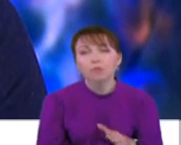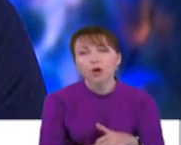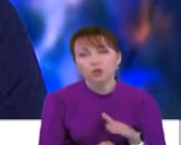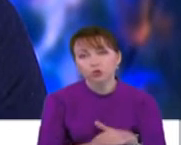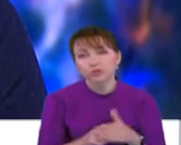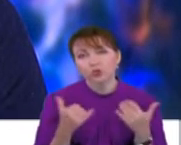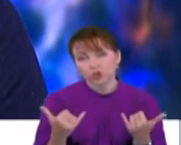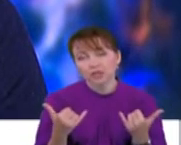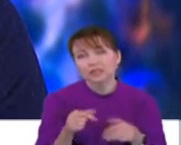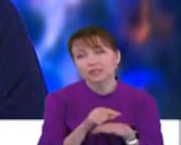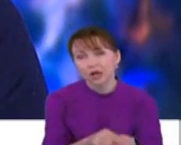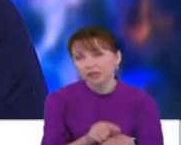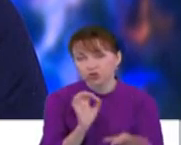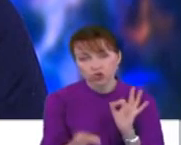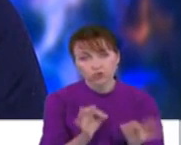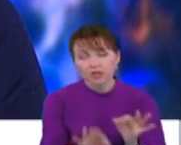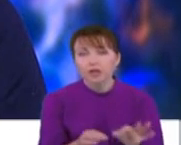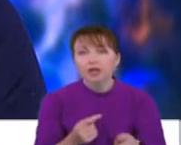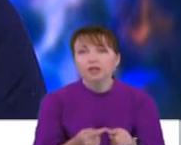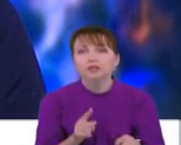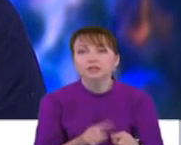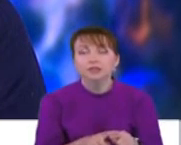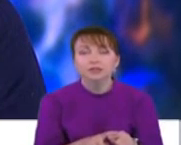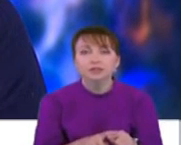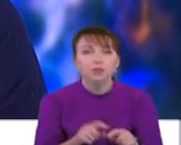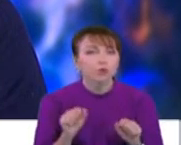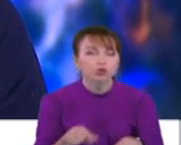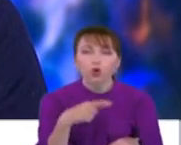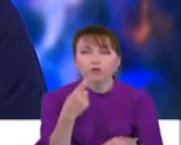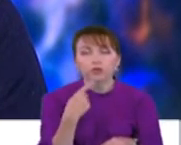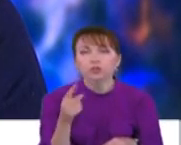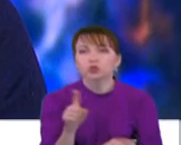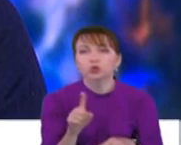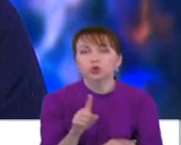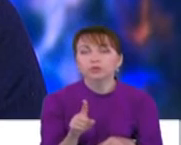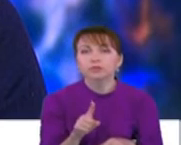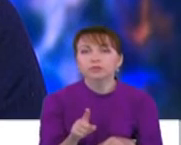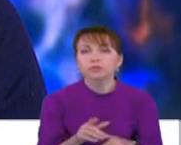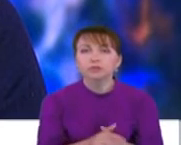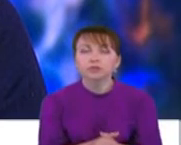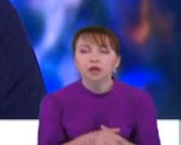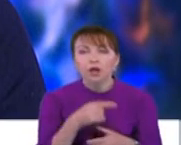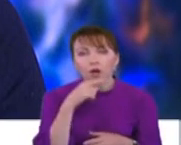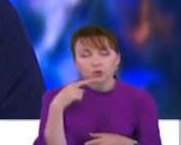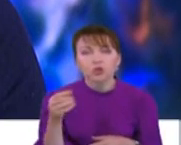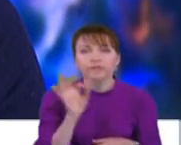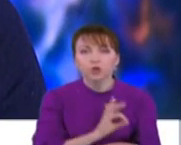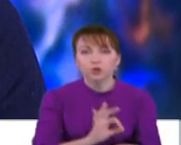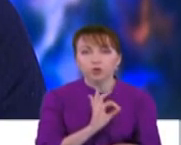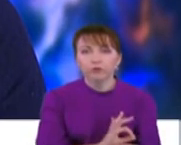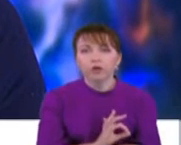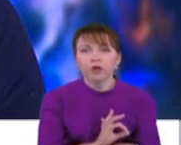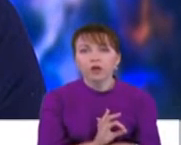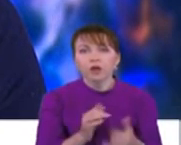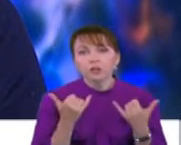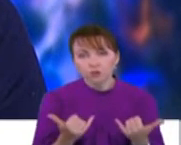базові сучасні танки, тому тут можна говорити про те, що Росія використовує, скажімо